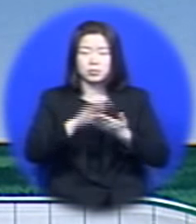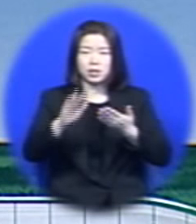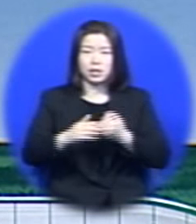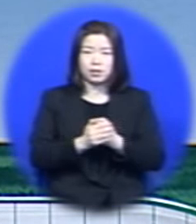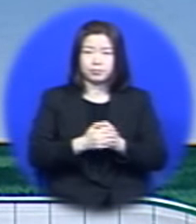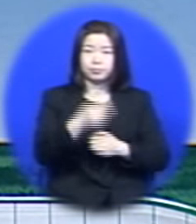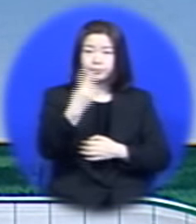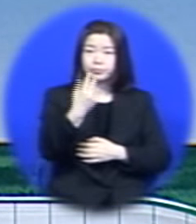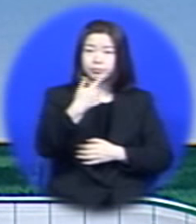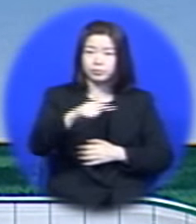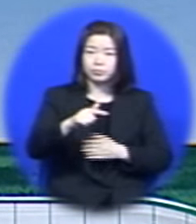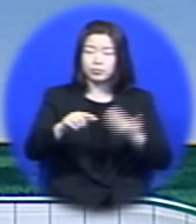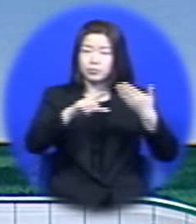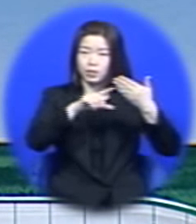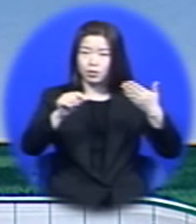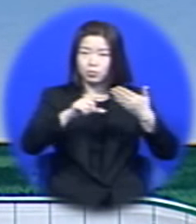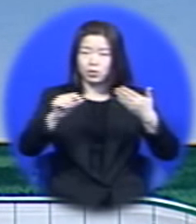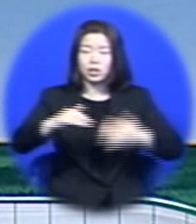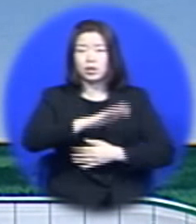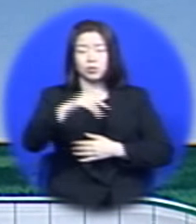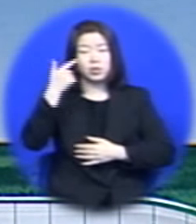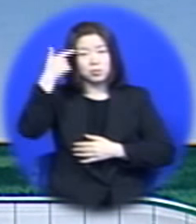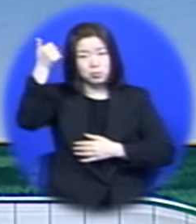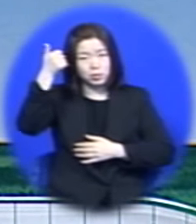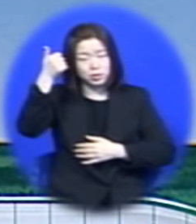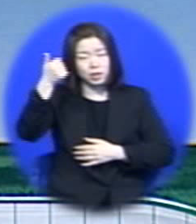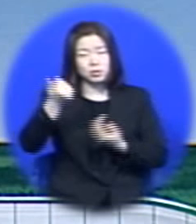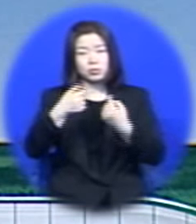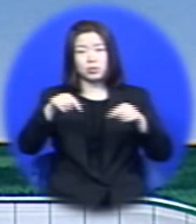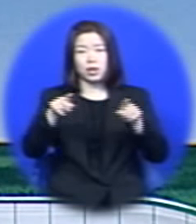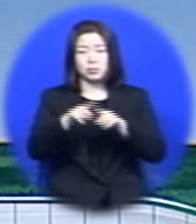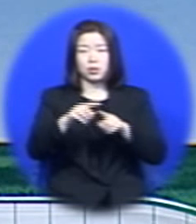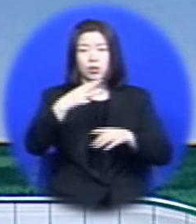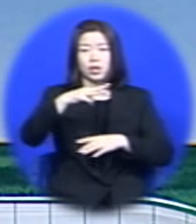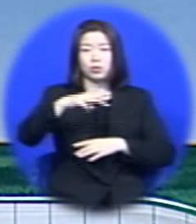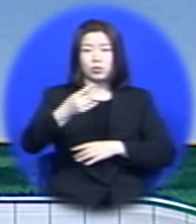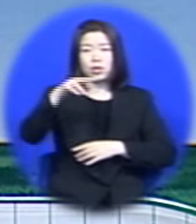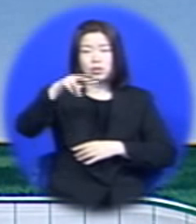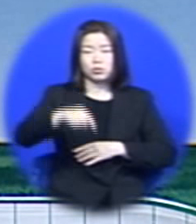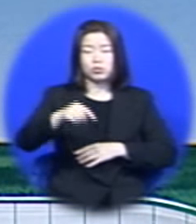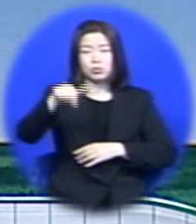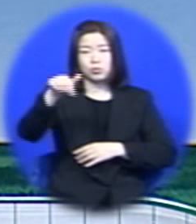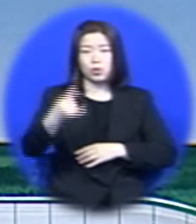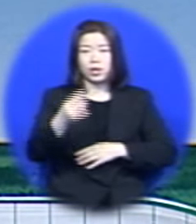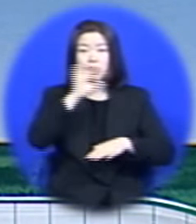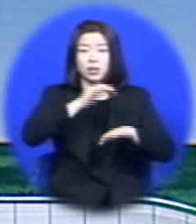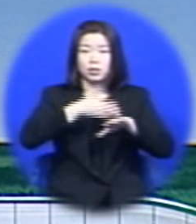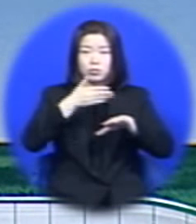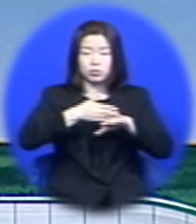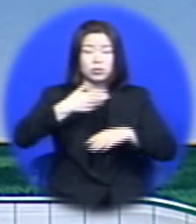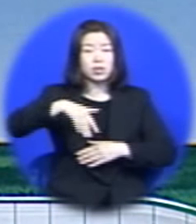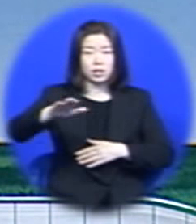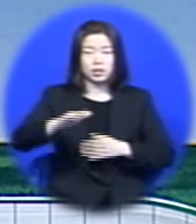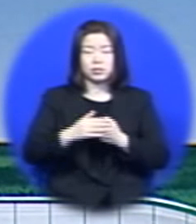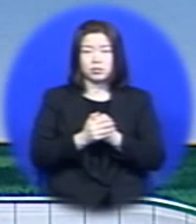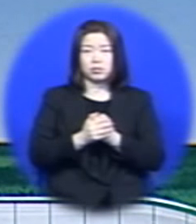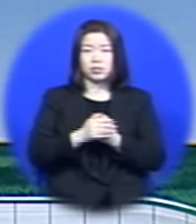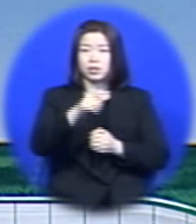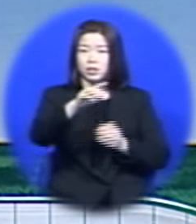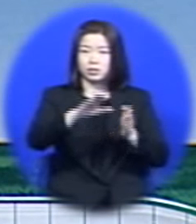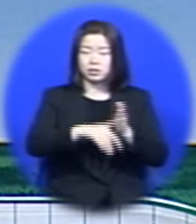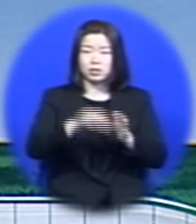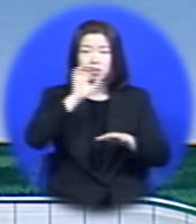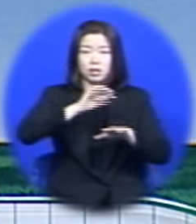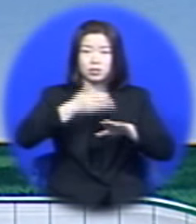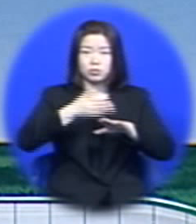2006년 9월에 우리 목사님들과 퇴수회를 갔습니다. 수련회를 간 거죠. 그때 수련회